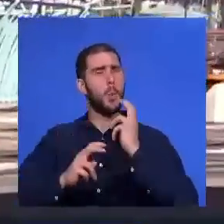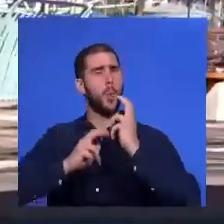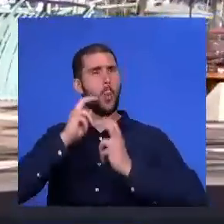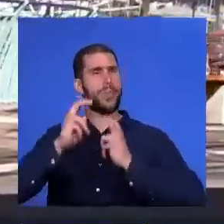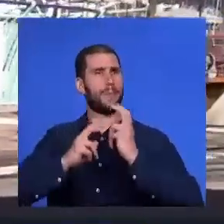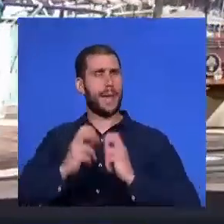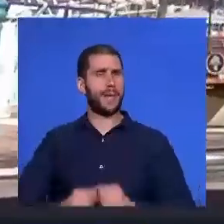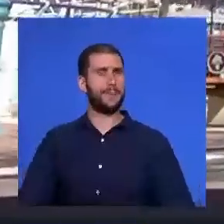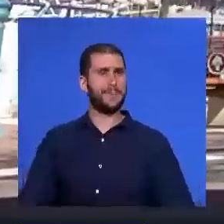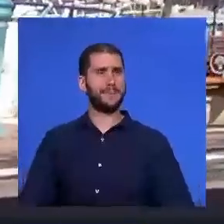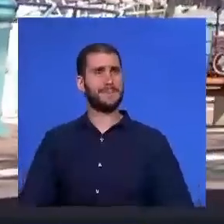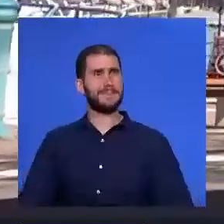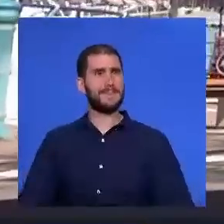פארק.